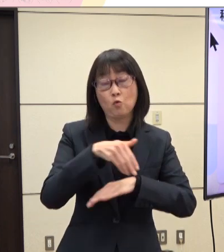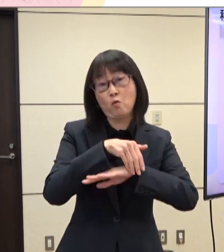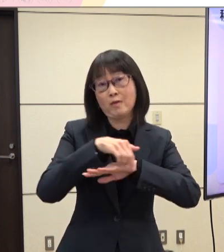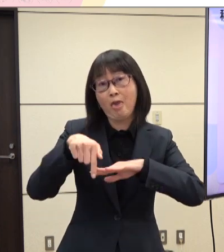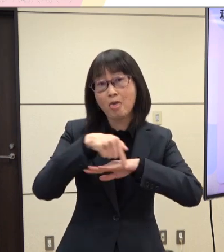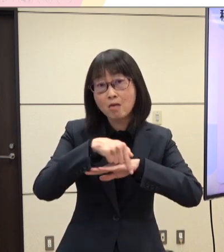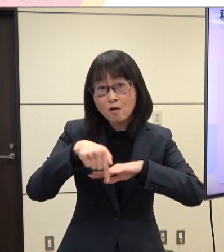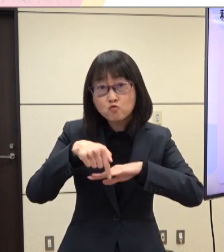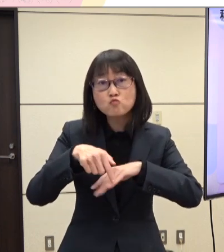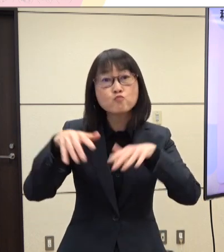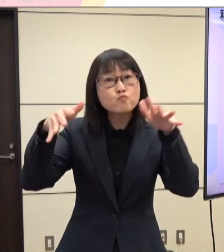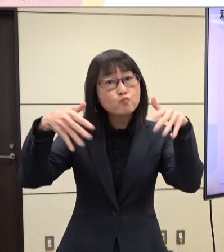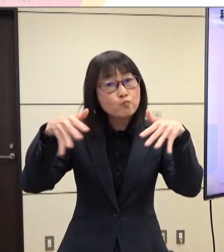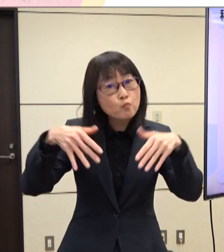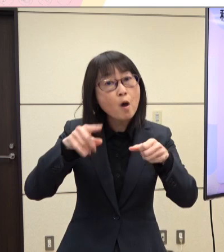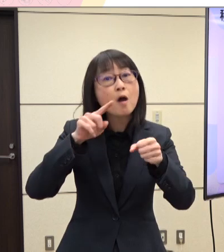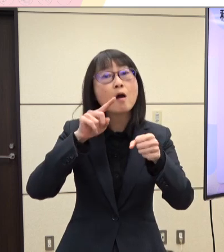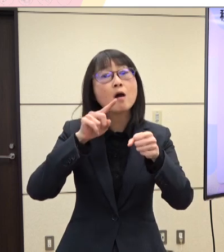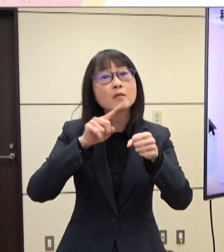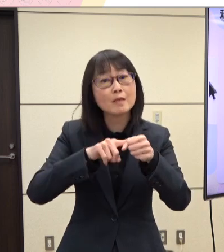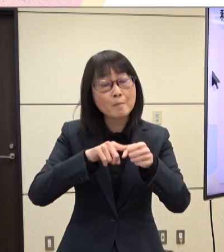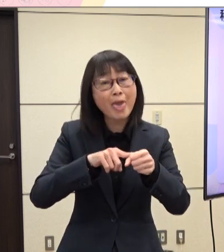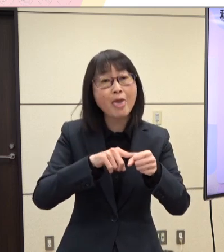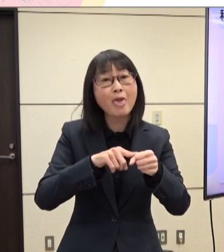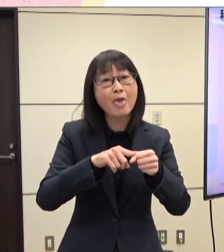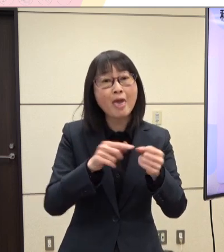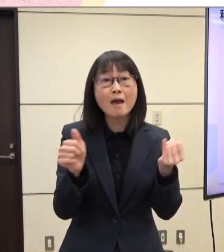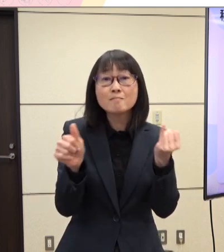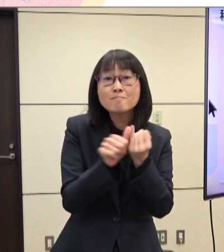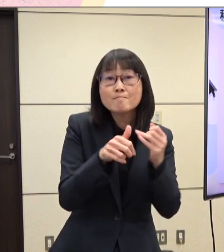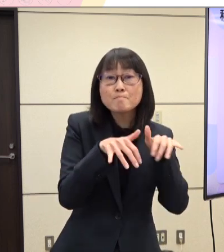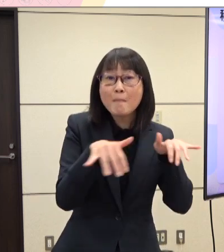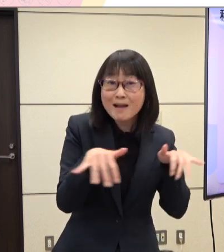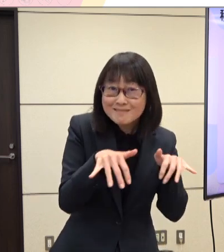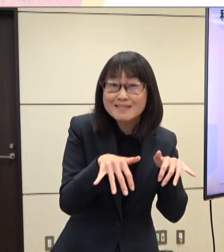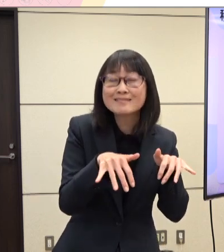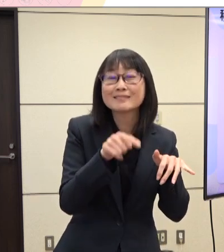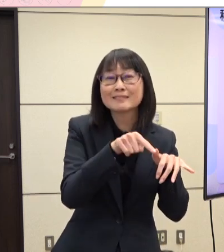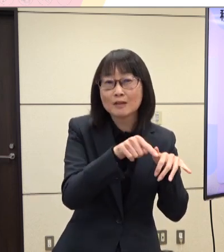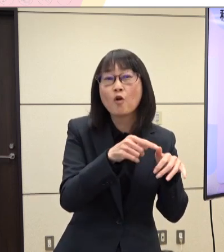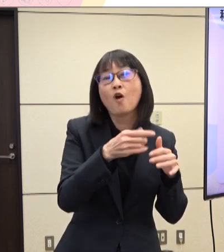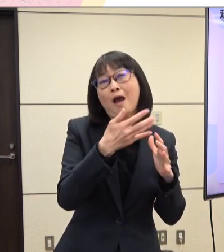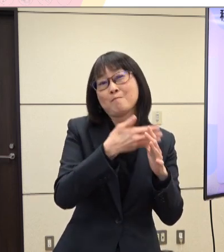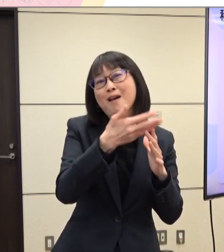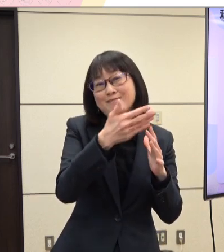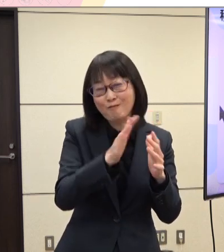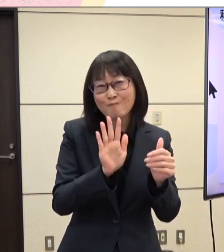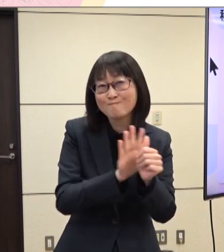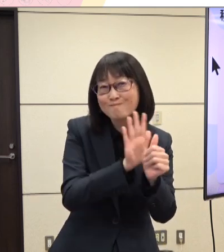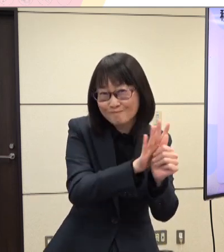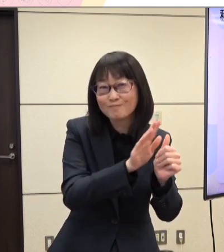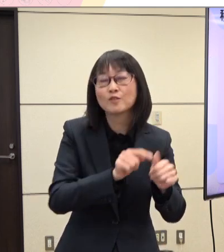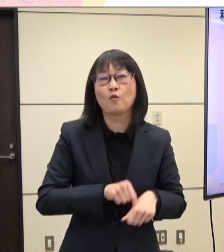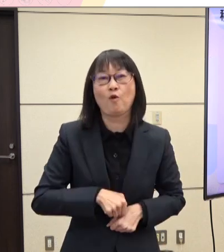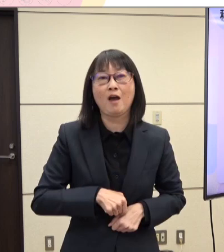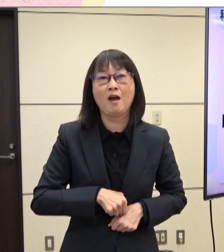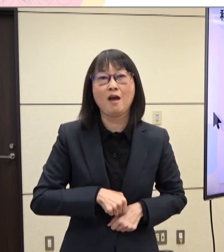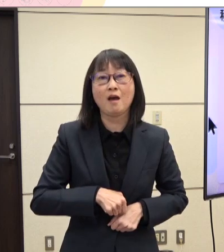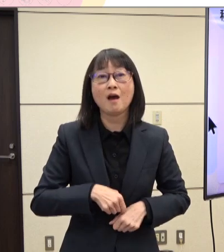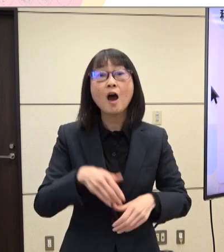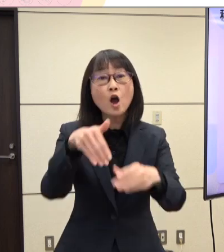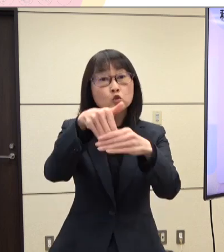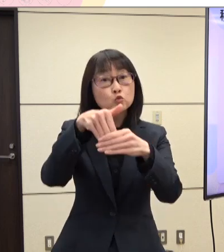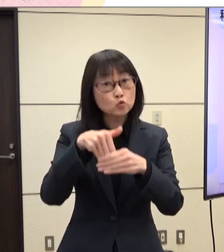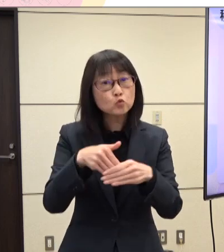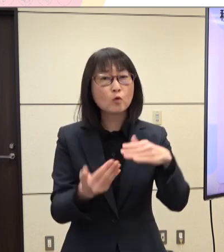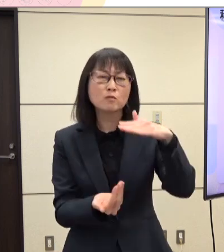新婚向けの住宅補助、こちらは新年度から、初期費用は所得制限なしということで、